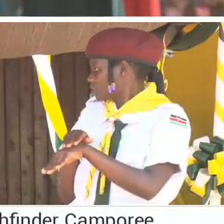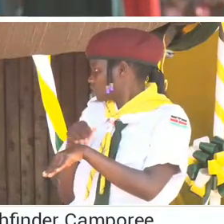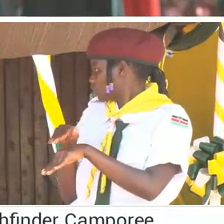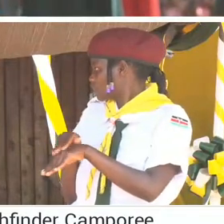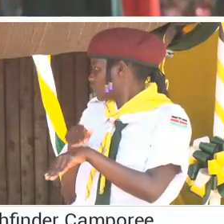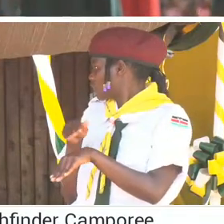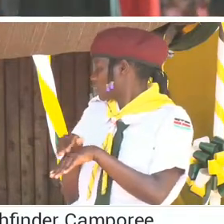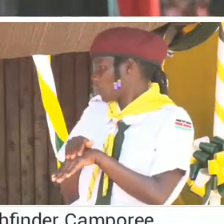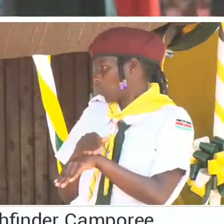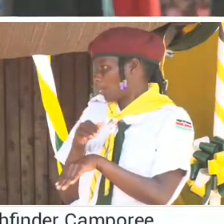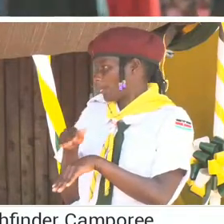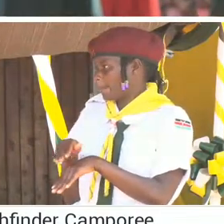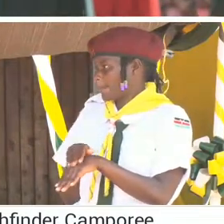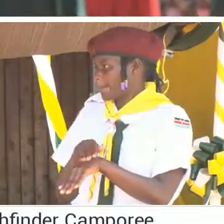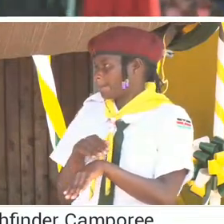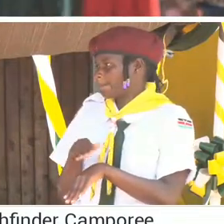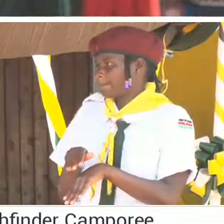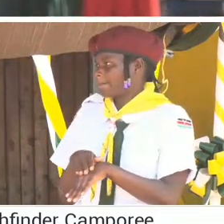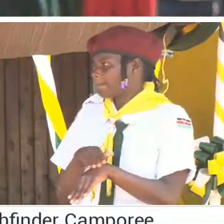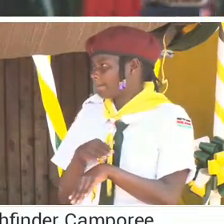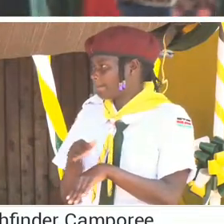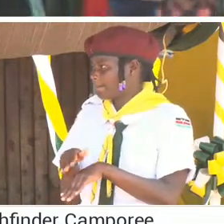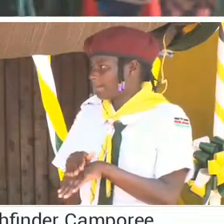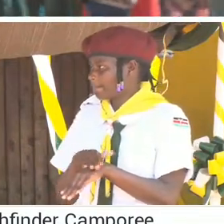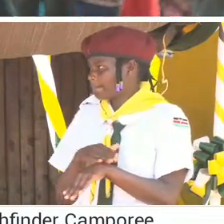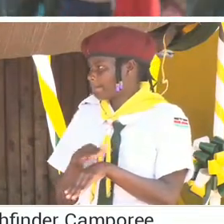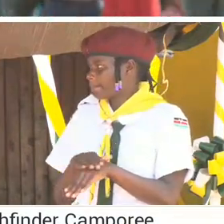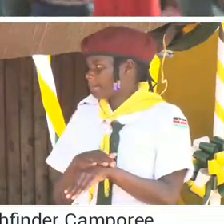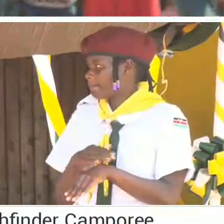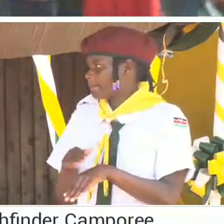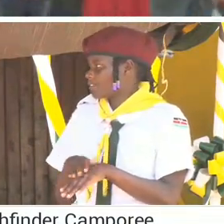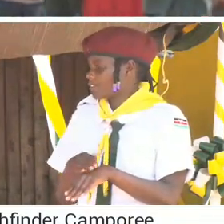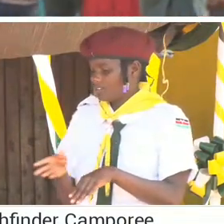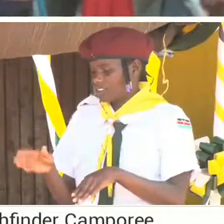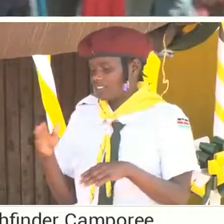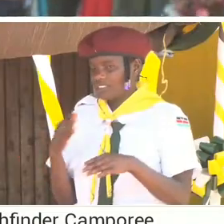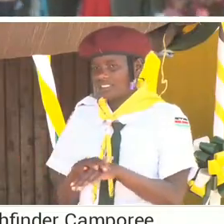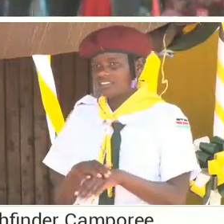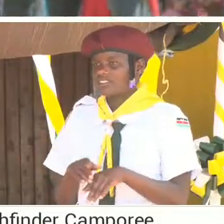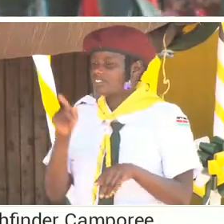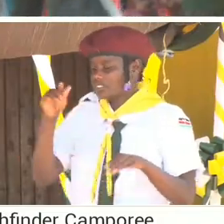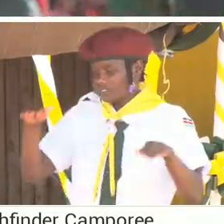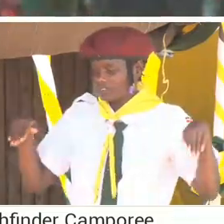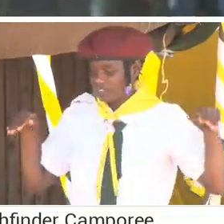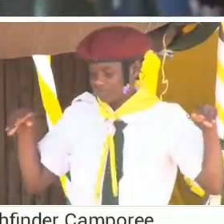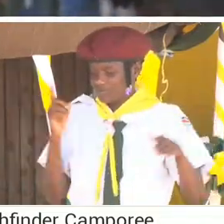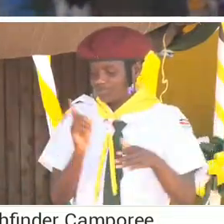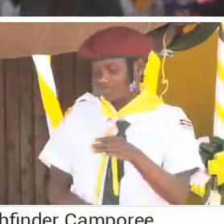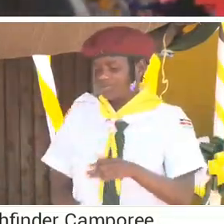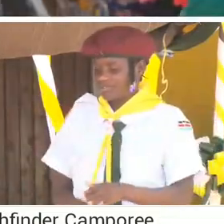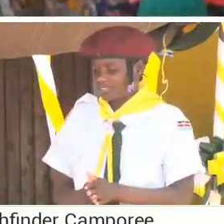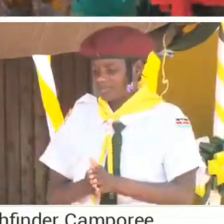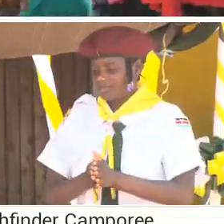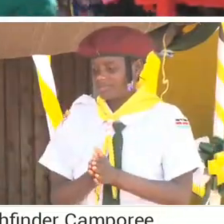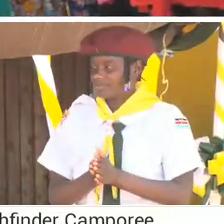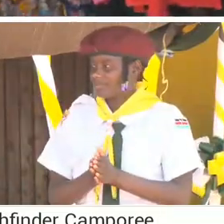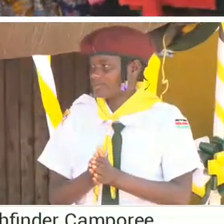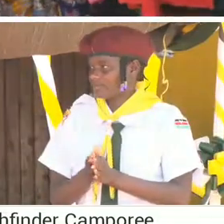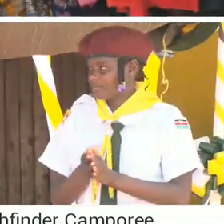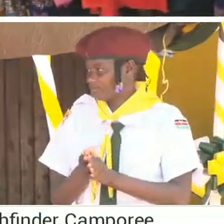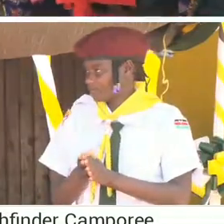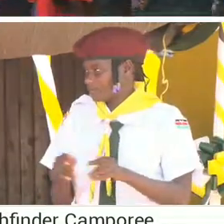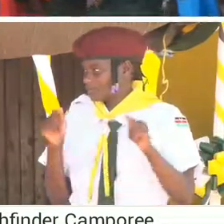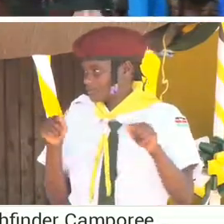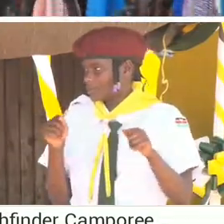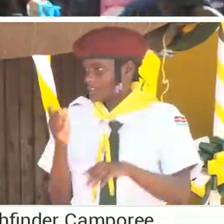nini? Unangoja nini? Hebu mguse jirani yako mwambie unangoja nini? Muulize jirani yako unangoja nini? Mchana